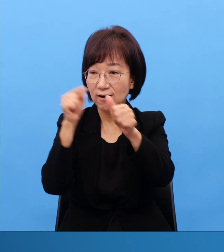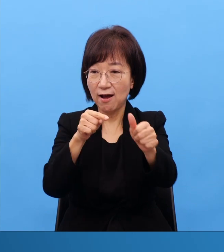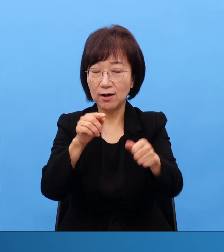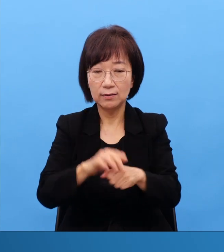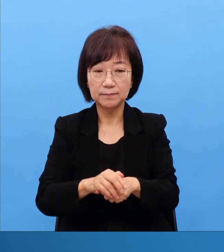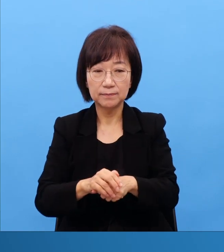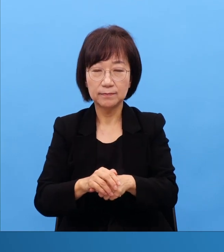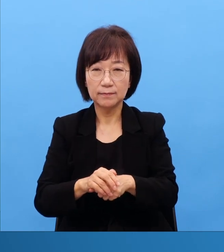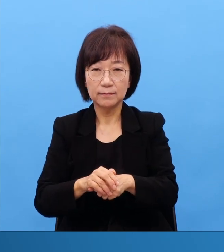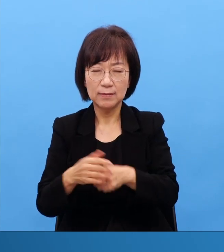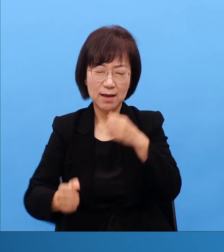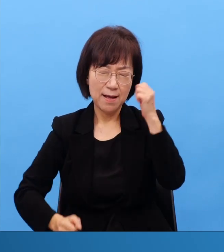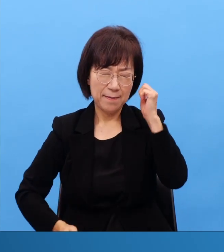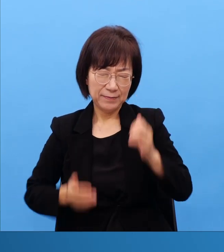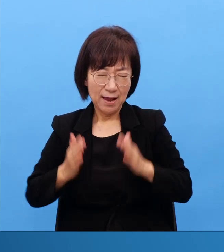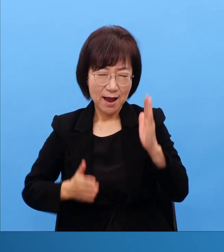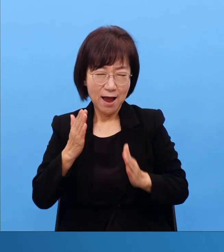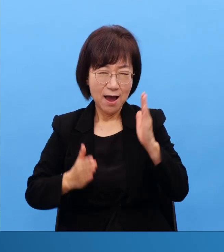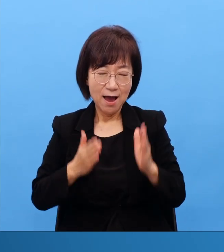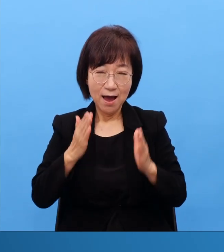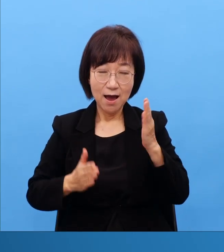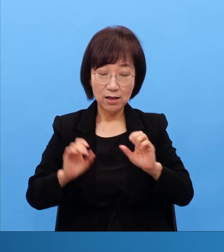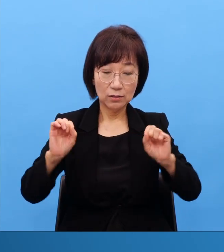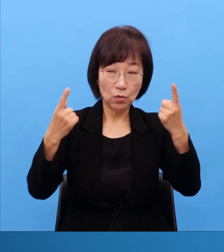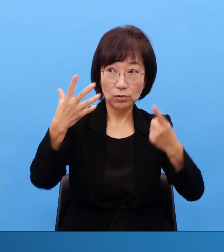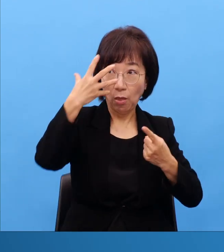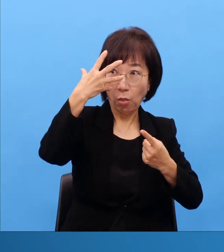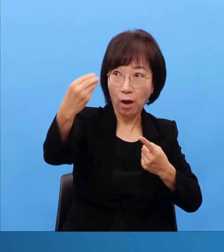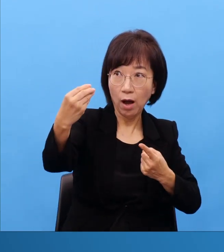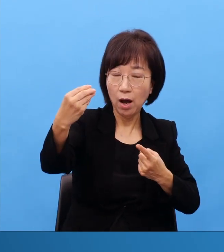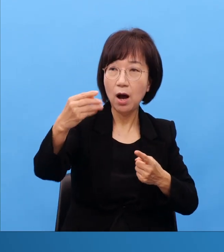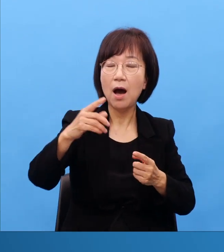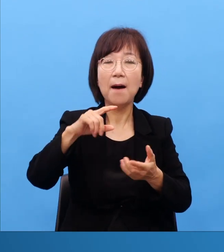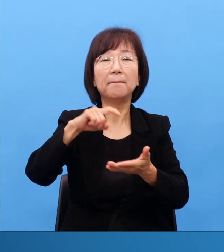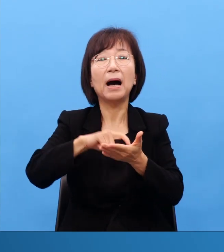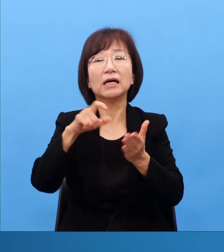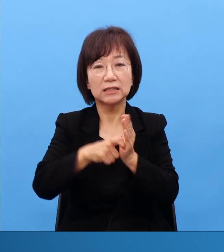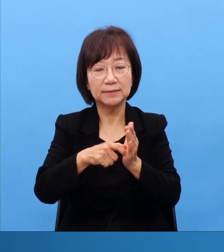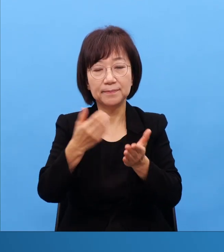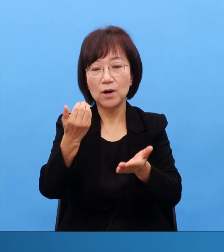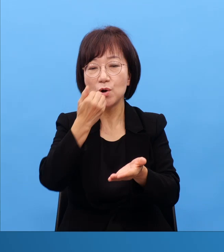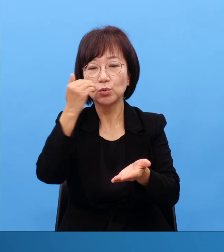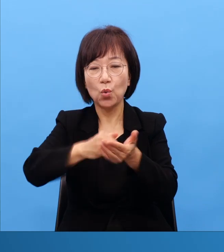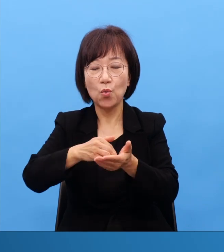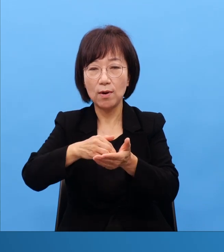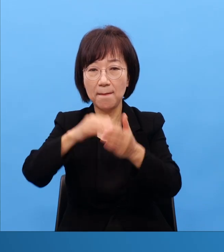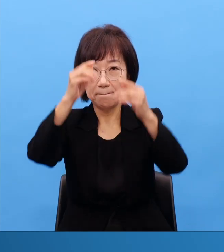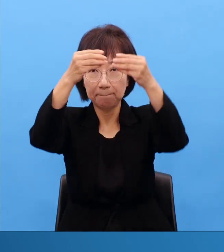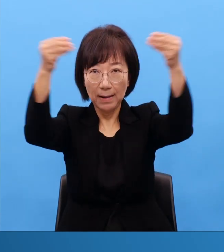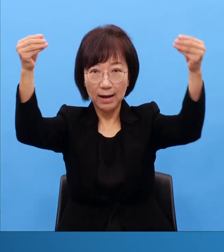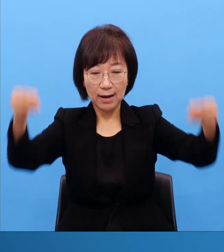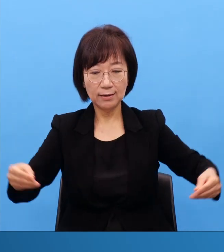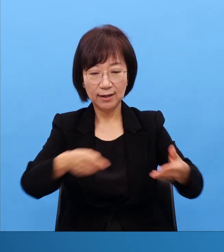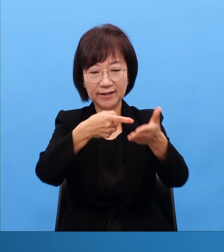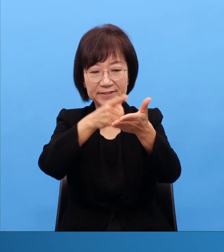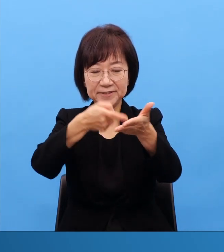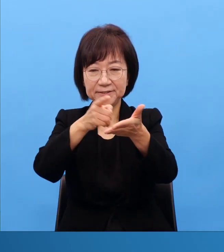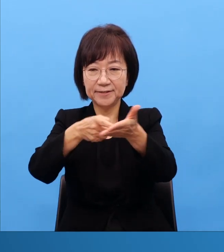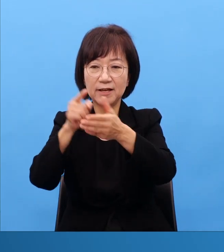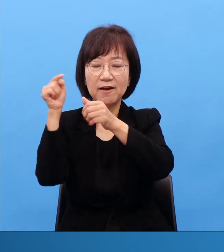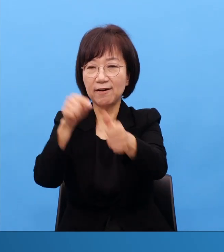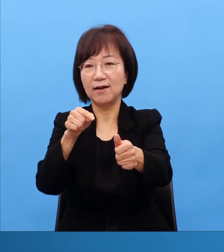달려가면서도 볼 수 있도록 돌판에 새기라. Inscribe it on stone so that even as you run by, you can read it. 뭔 말이죠? What does that mean?